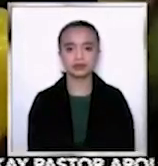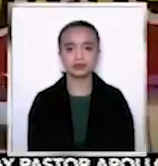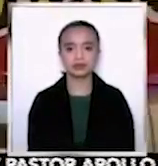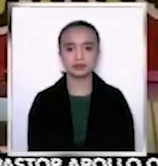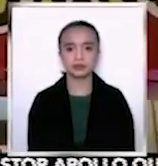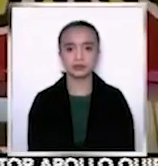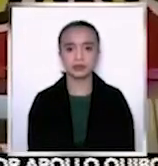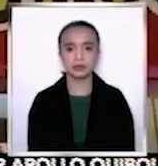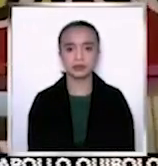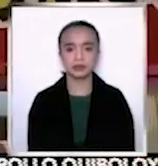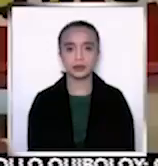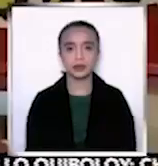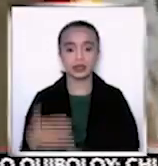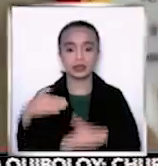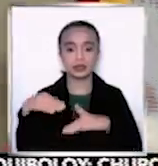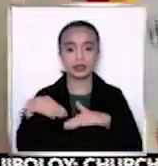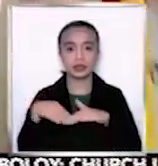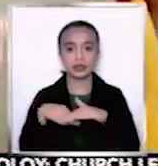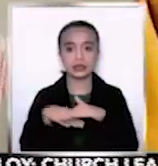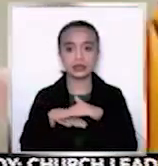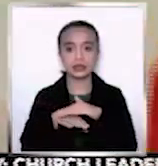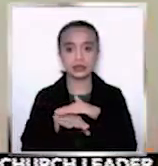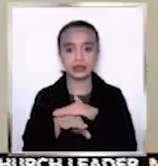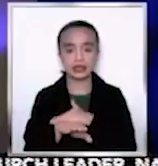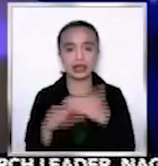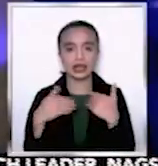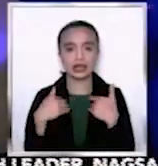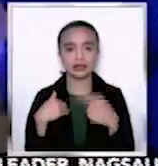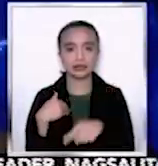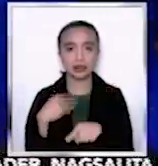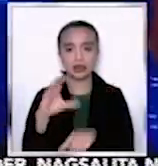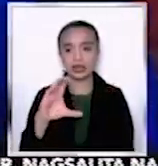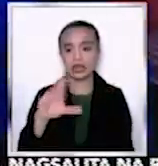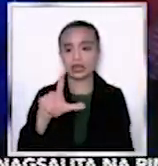Entrada pa lang, makukulay na palamuti at clown na ang sasalubong.